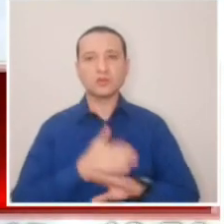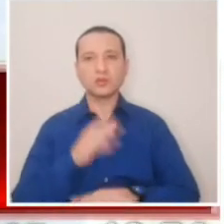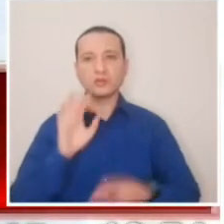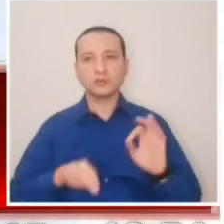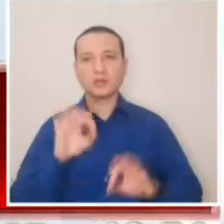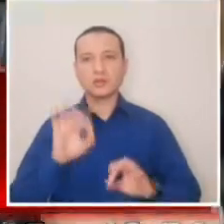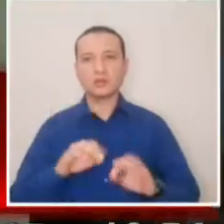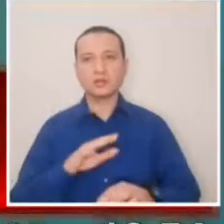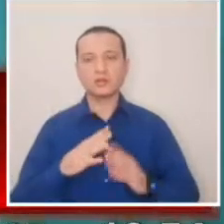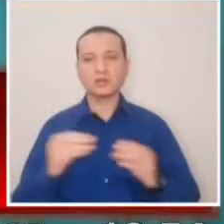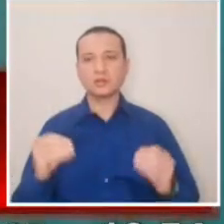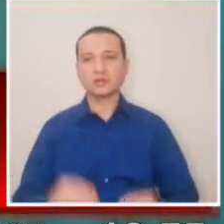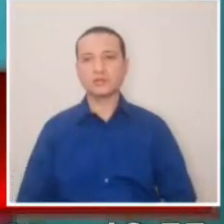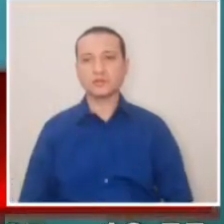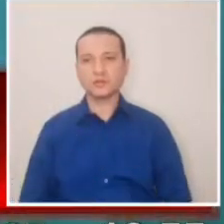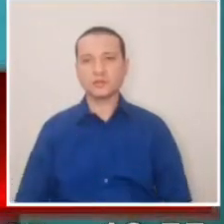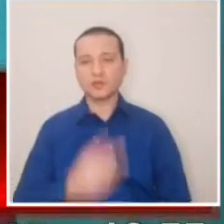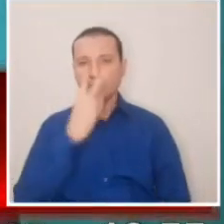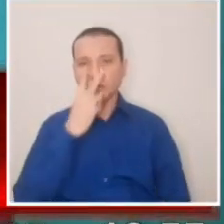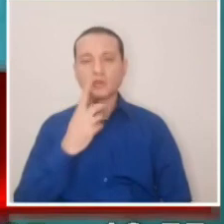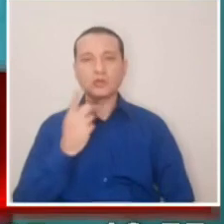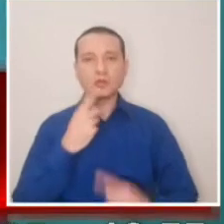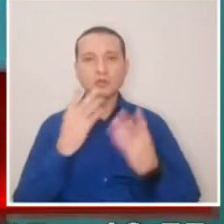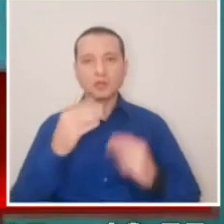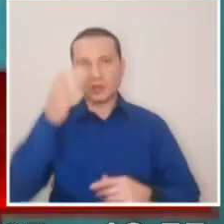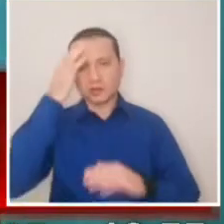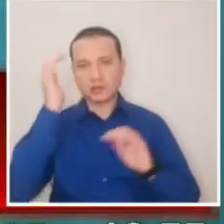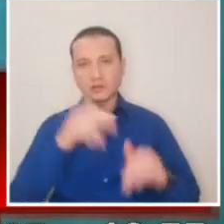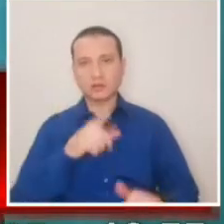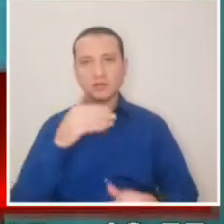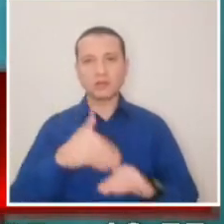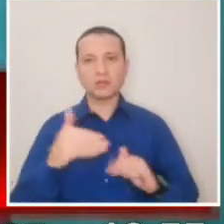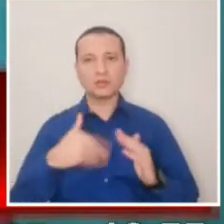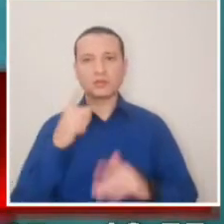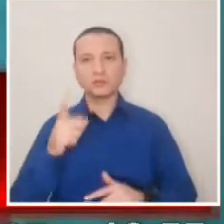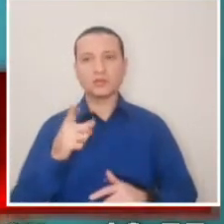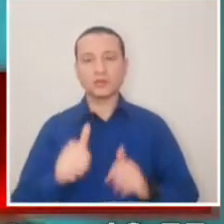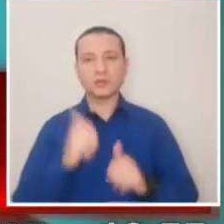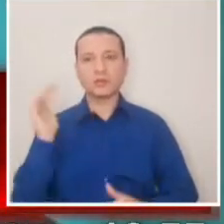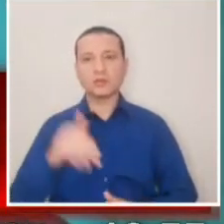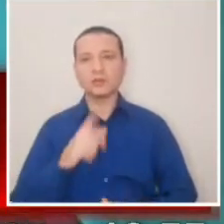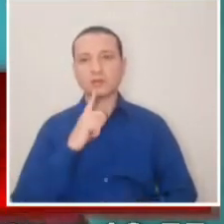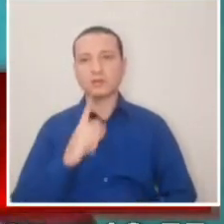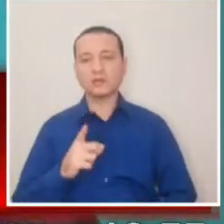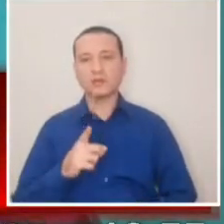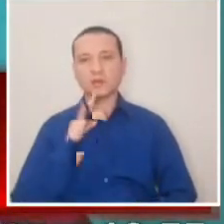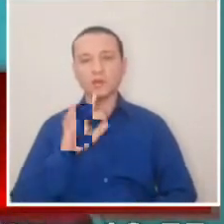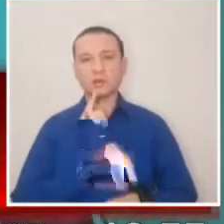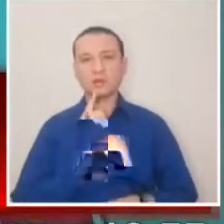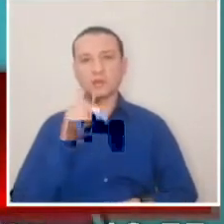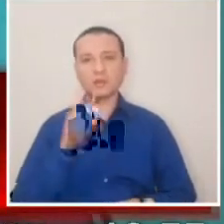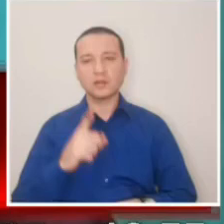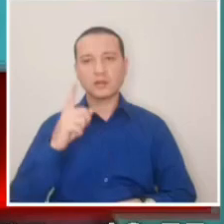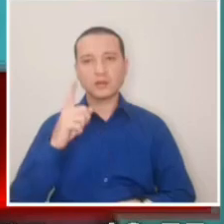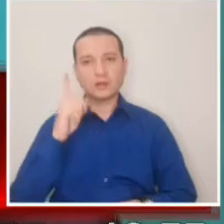tamamen çözümlendi göremez konuşamaz şekilde hastaneye geldiniz ameliyattan sonra bunlar geri gelmeye başladı o an ilk böyle Kafanı